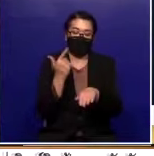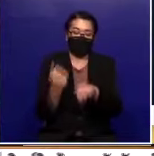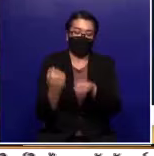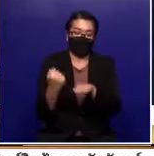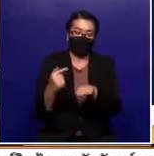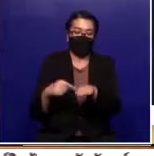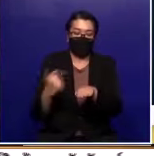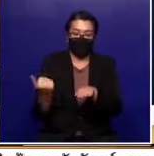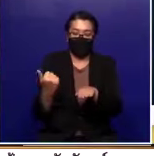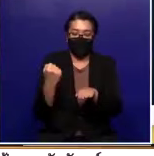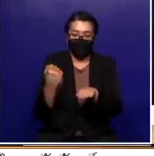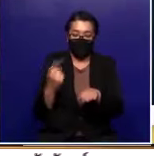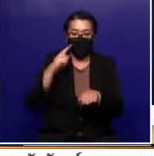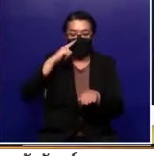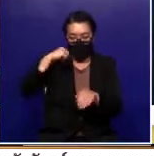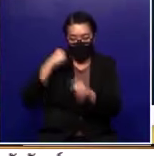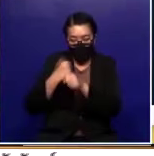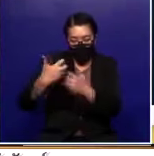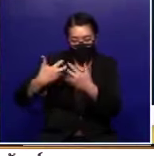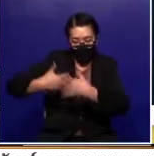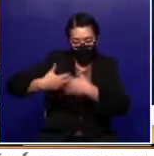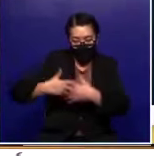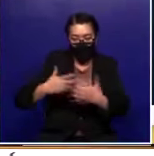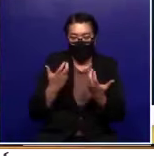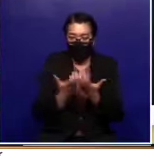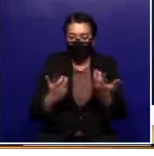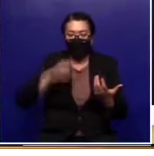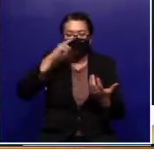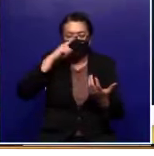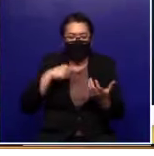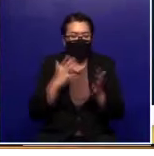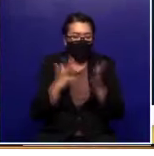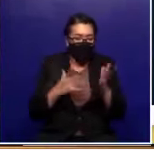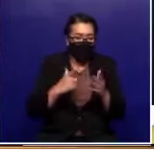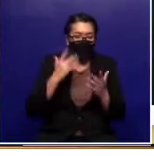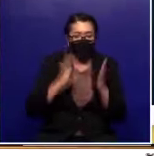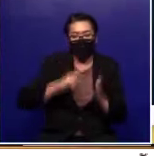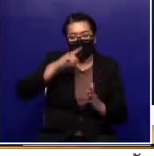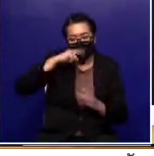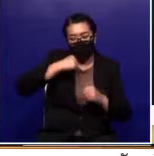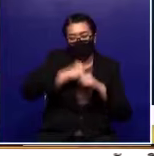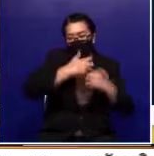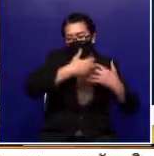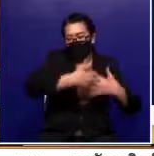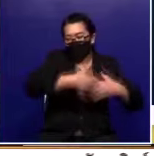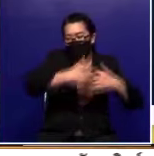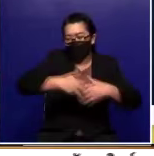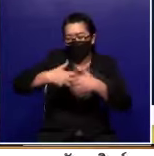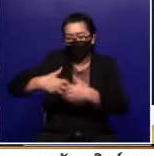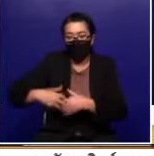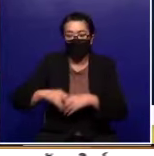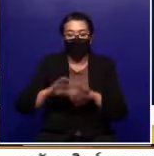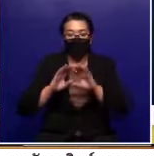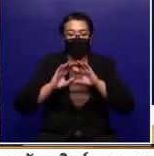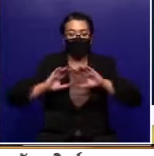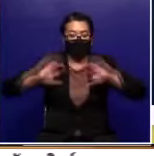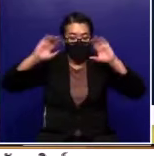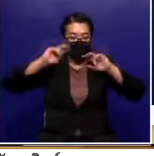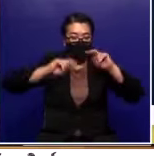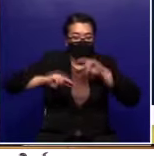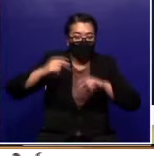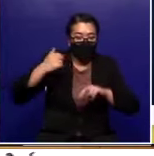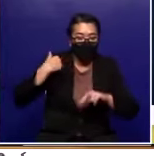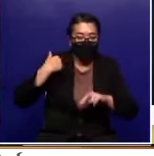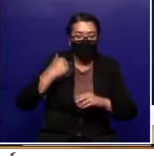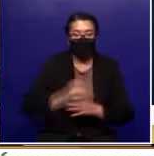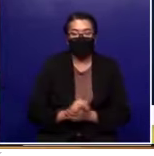ทำนะของในประเทศไทยทั้งหมดเป็นโลโก้คอนเทนต์เยอะแยะมากมายรัฐบาลตรวจสอบไหมครับท่านประธาน